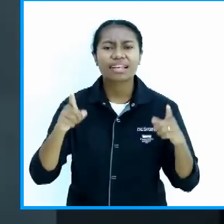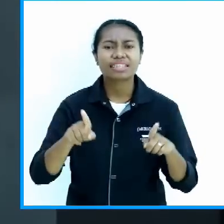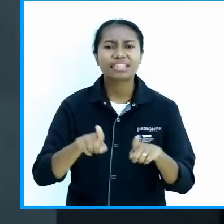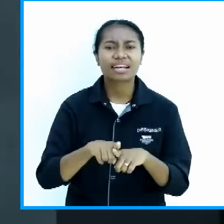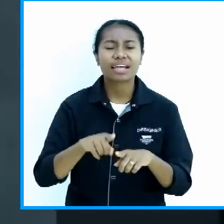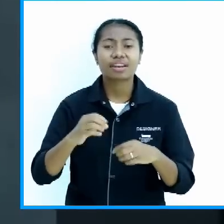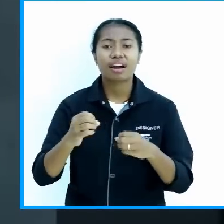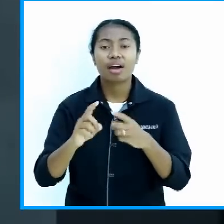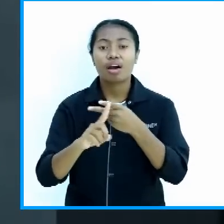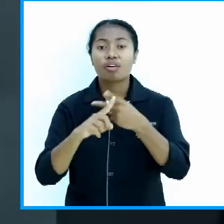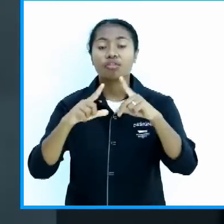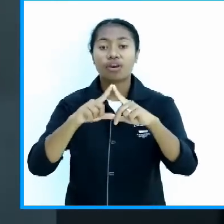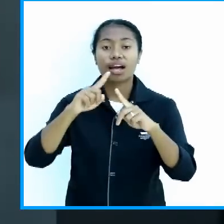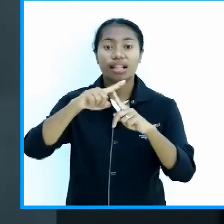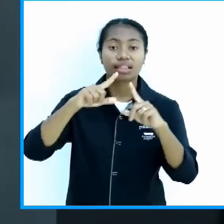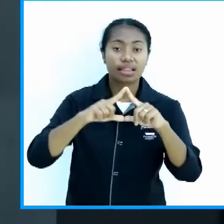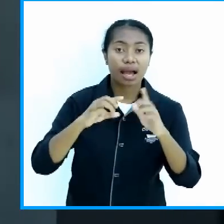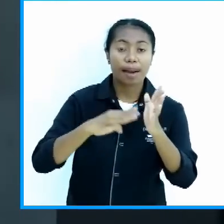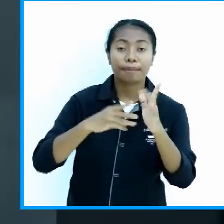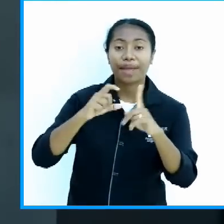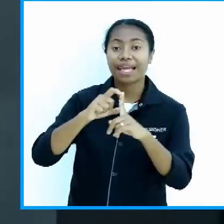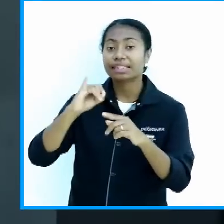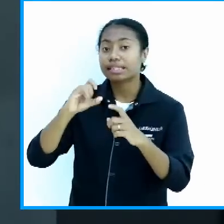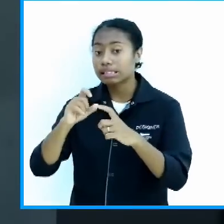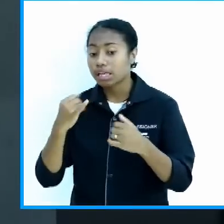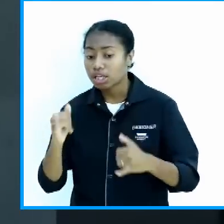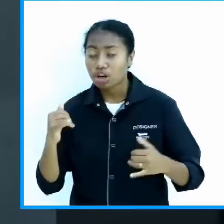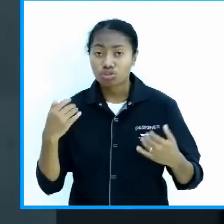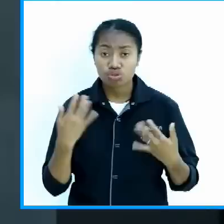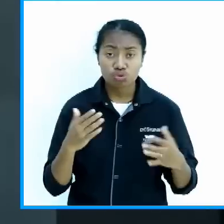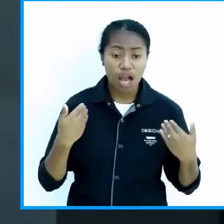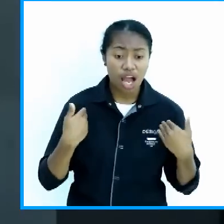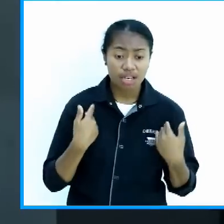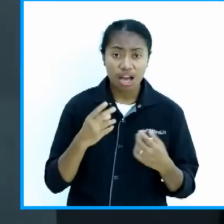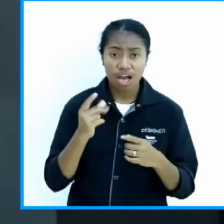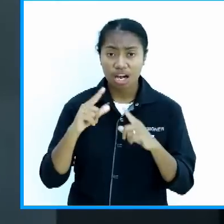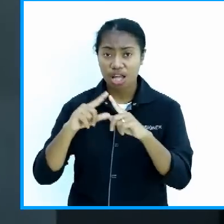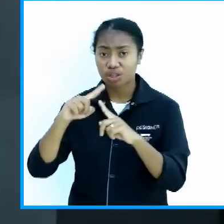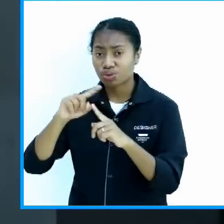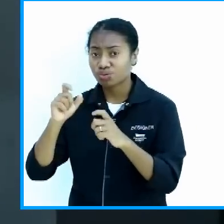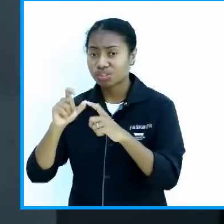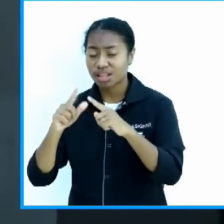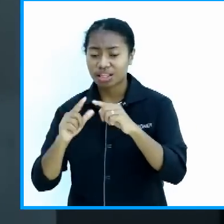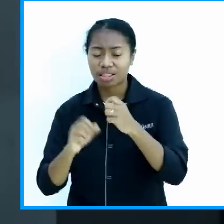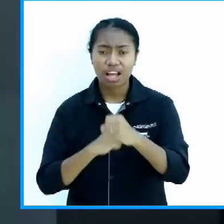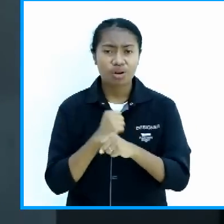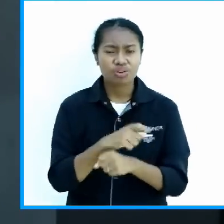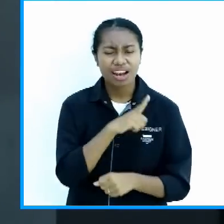fakta medis yang sudah ada ratusan tahun lamanya.